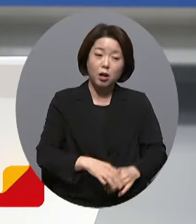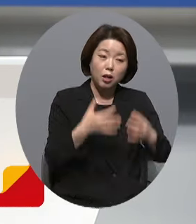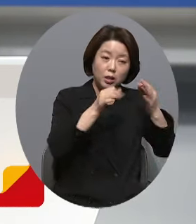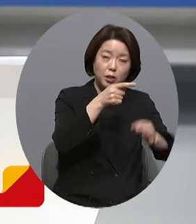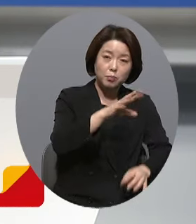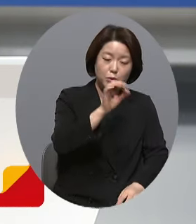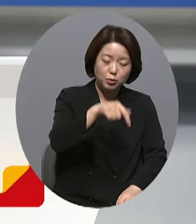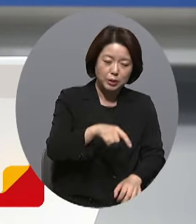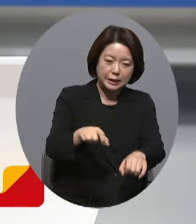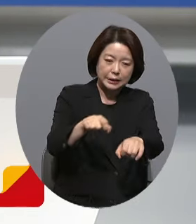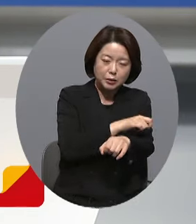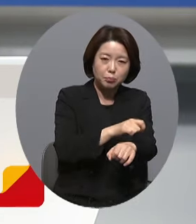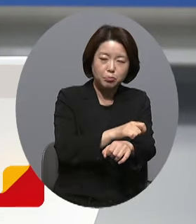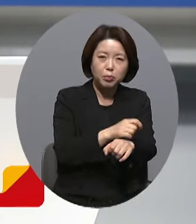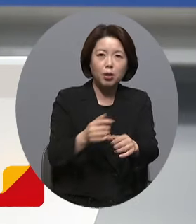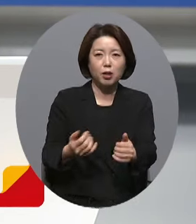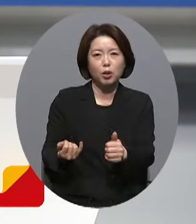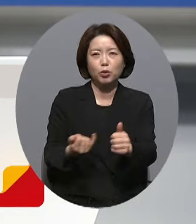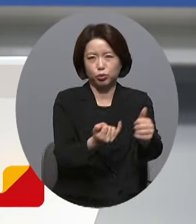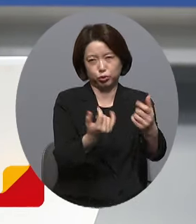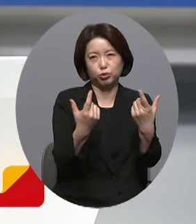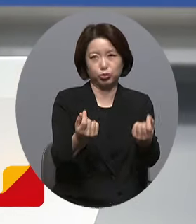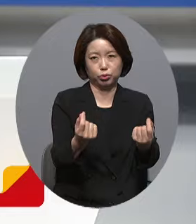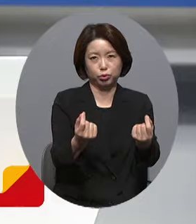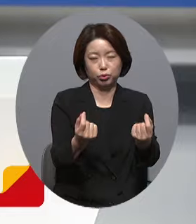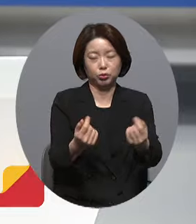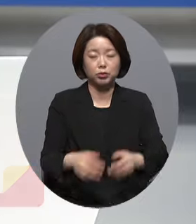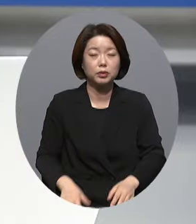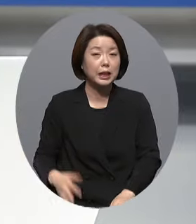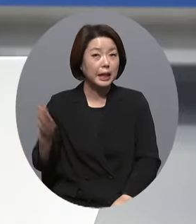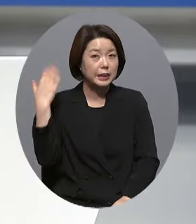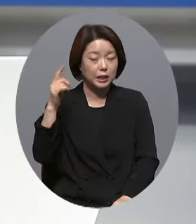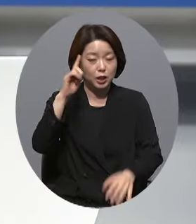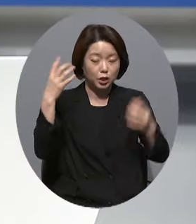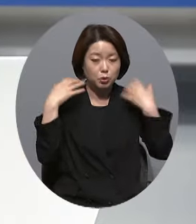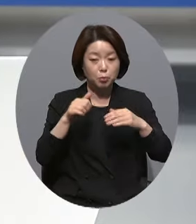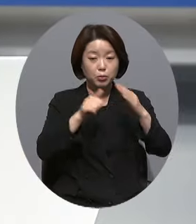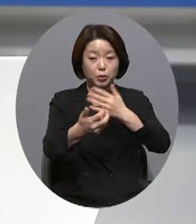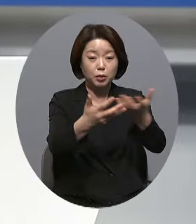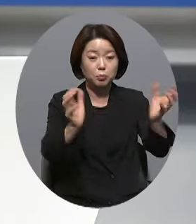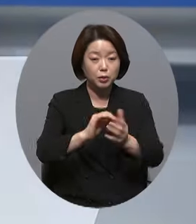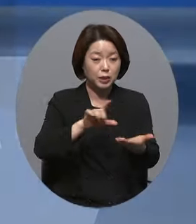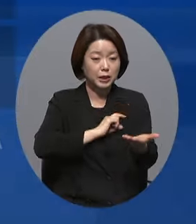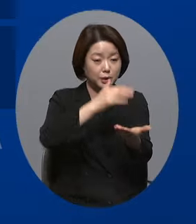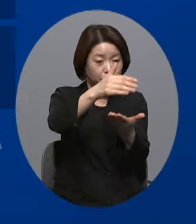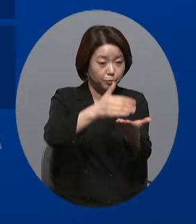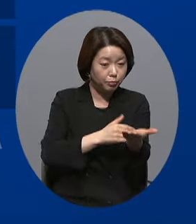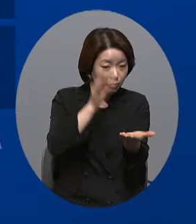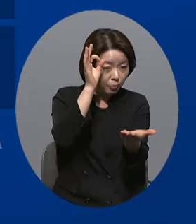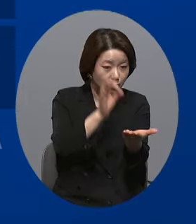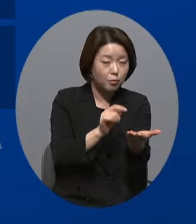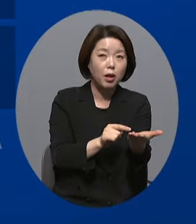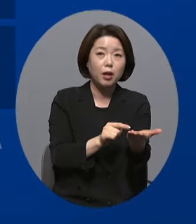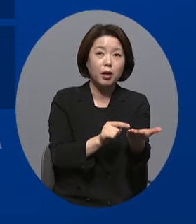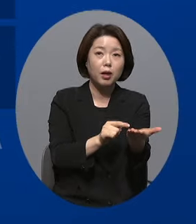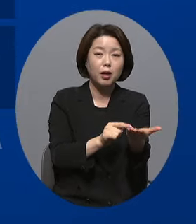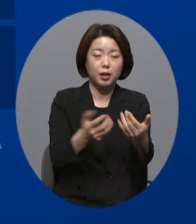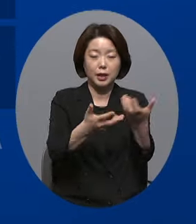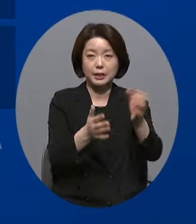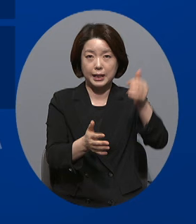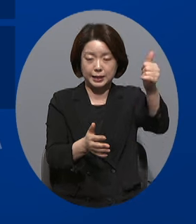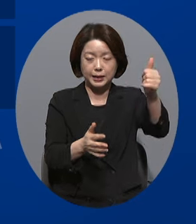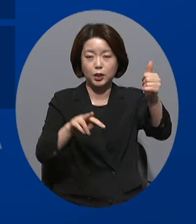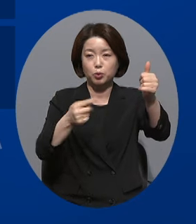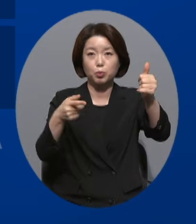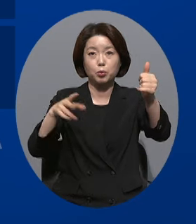이 2018년 인도 방문 당시에 김정숙 여사와 함께했던 정부 대표단의 명단을 확인해 보니까요. 말씀드린 대로 단장에는 도종환